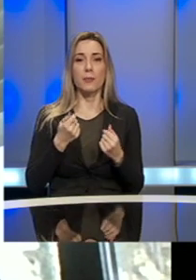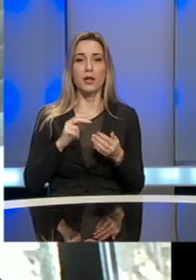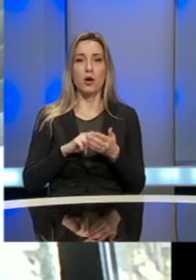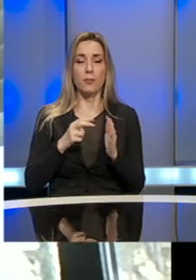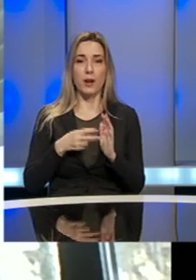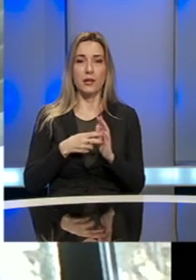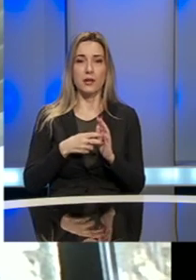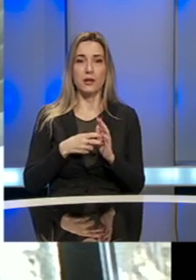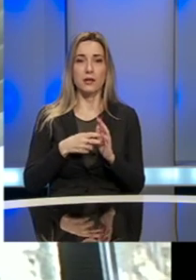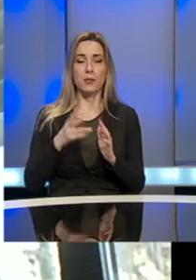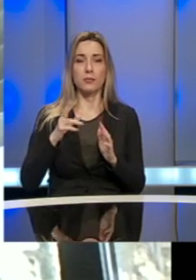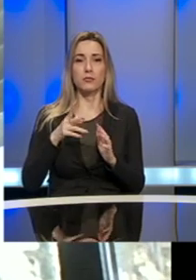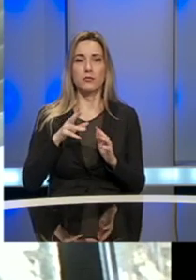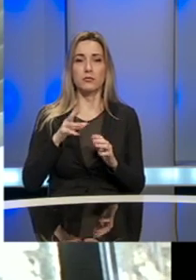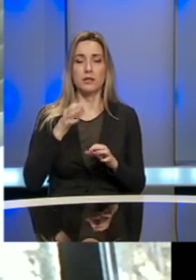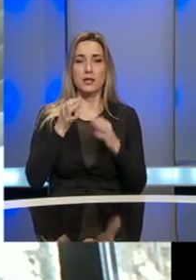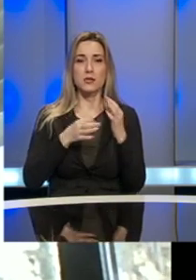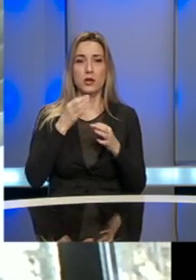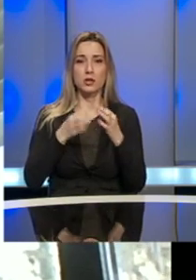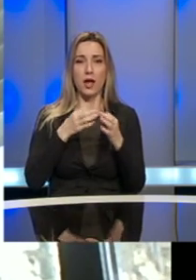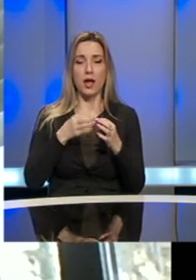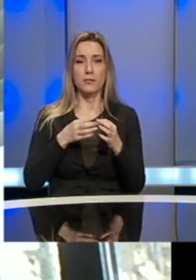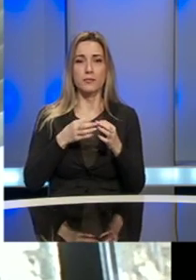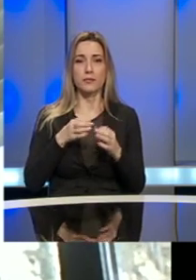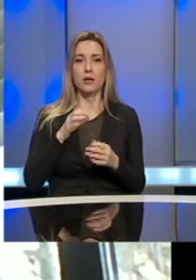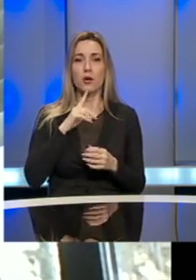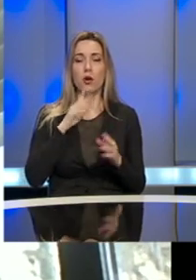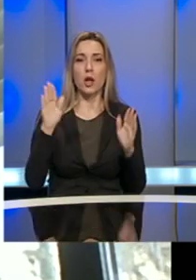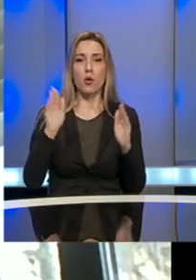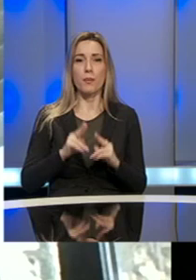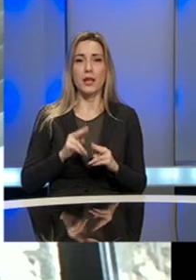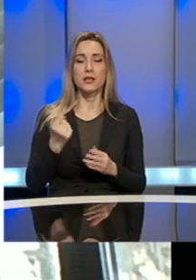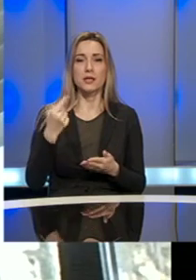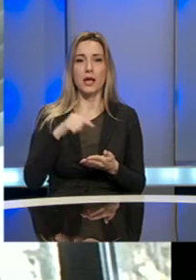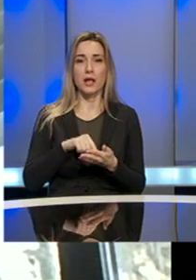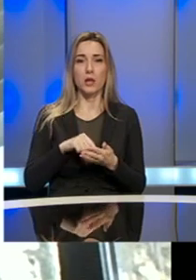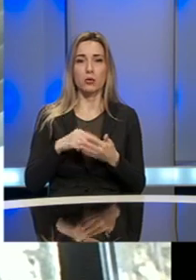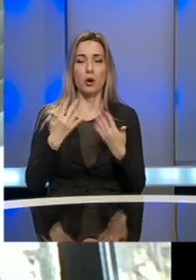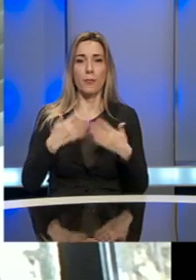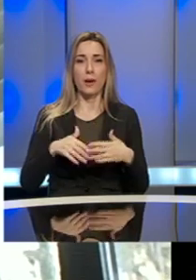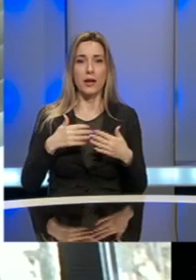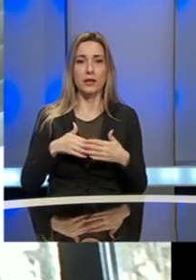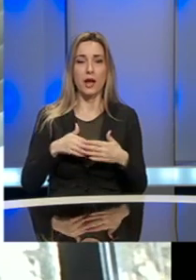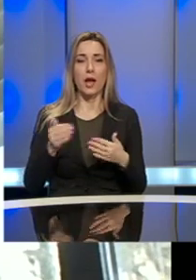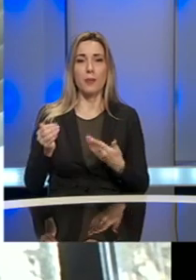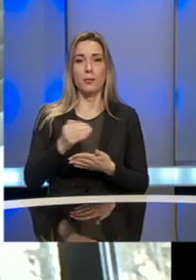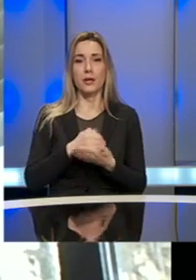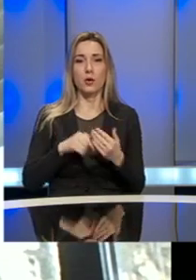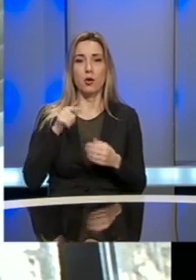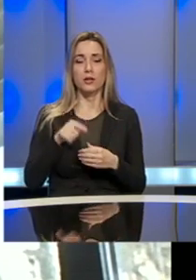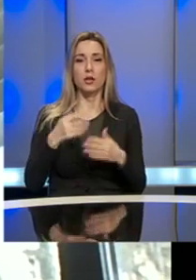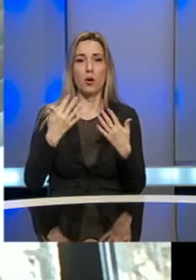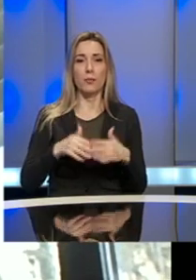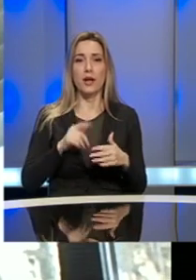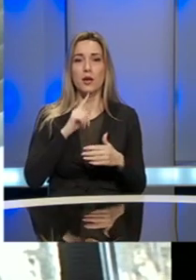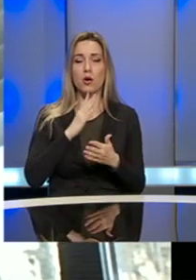predaju završne financijske izvještaje, koji je umanjen za 1000 kompanija, prihod tih kompanija